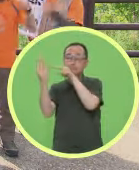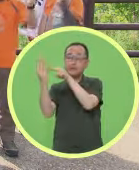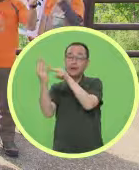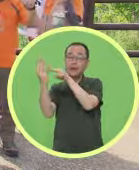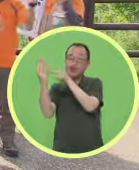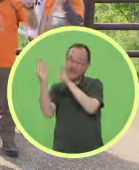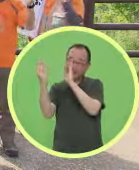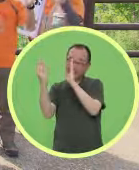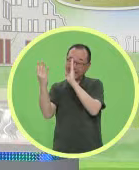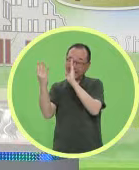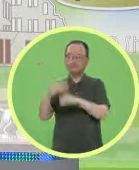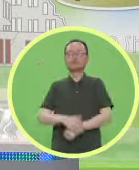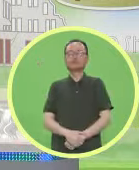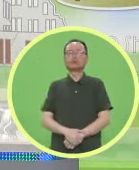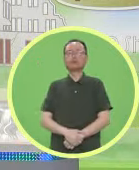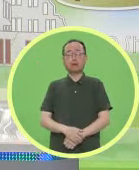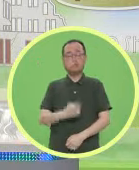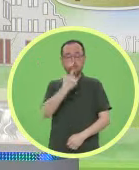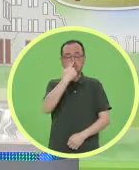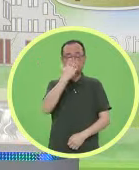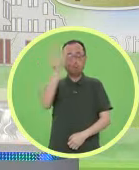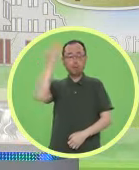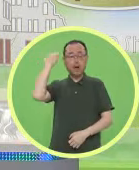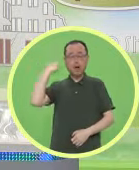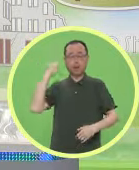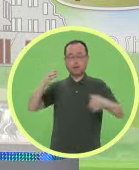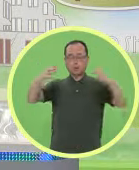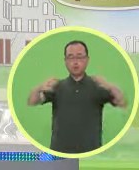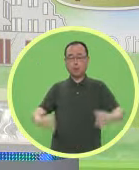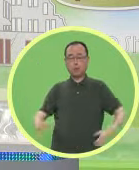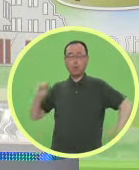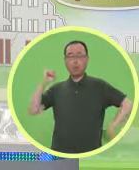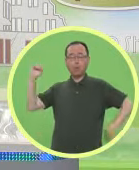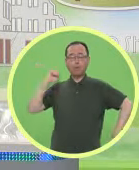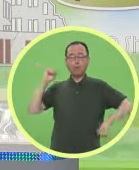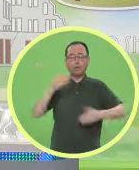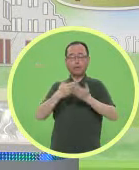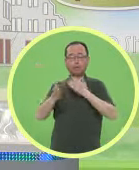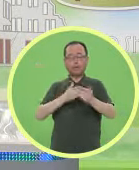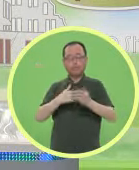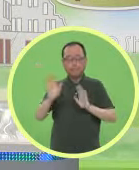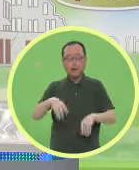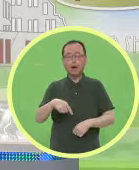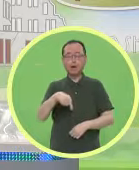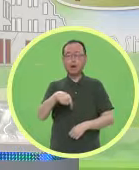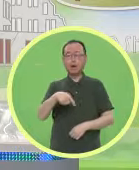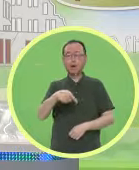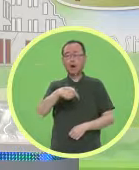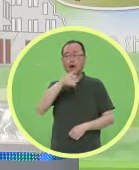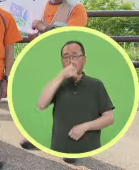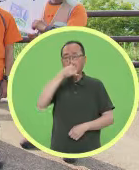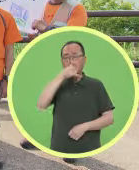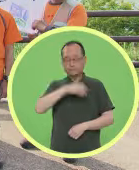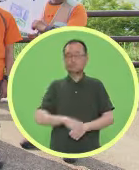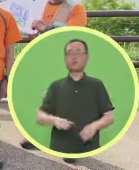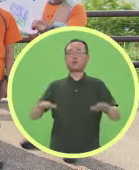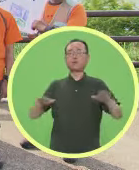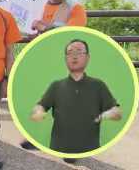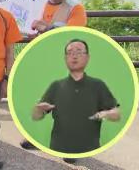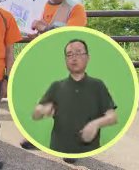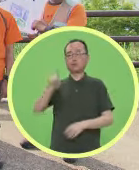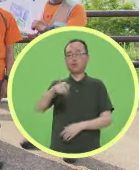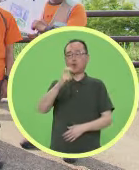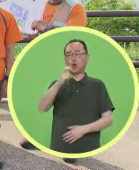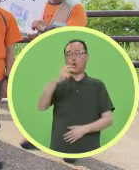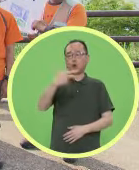てね。 じゃあ僕がドラム缶に入った風呂は何だったの、広島で。 今年